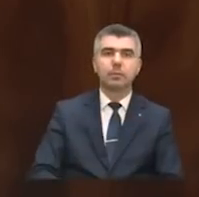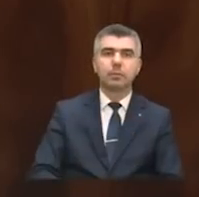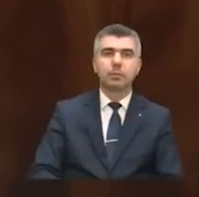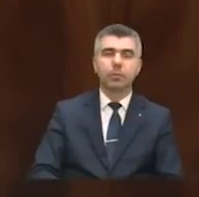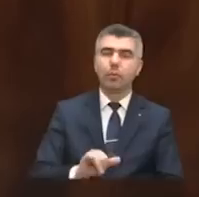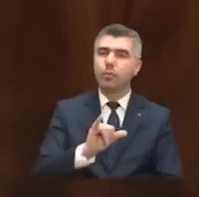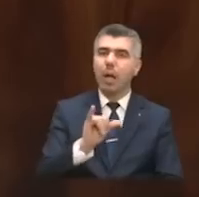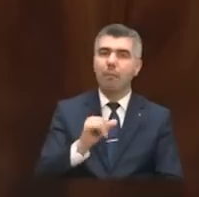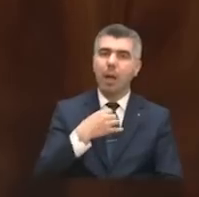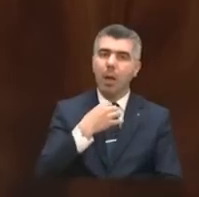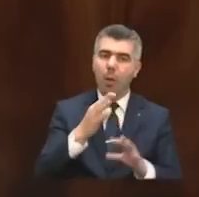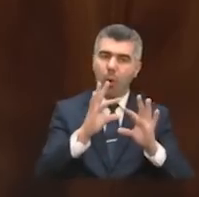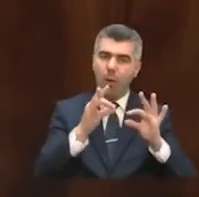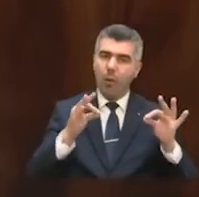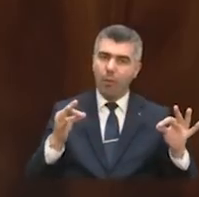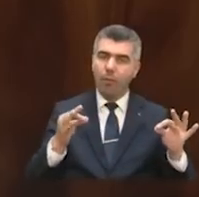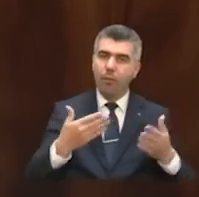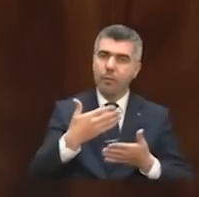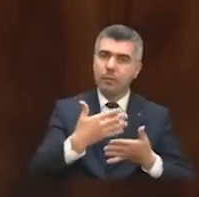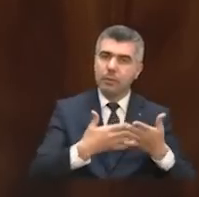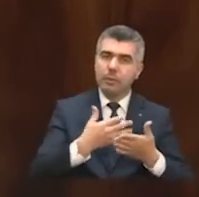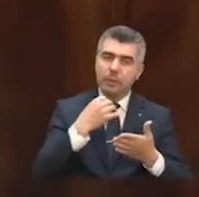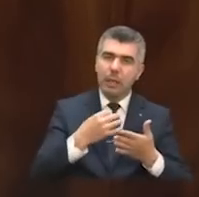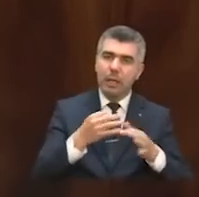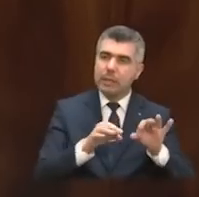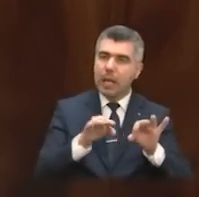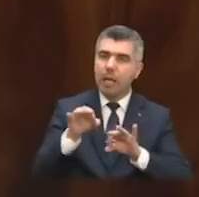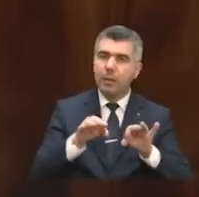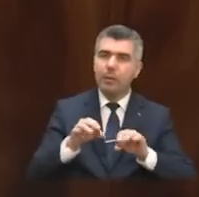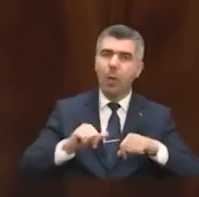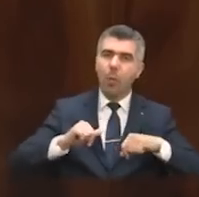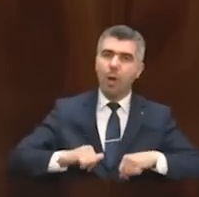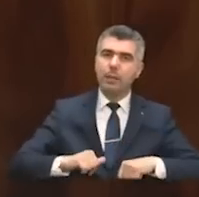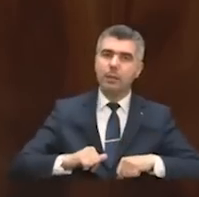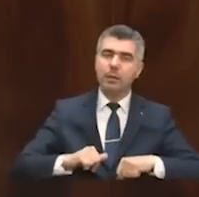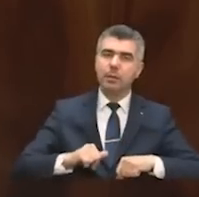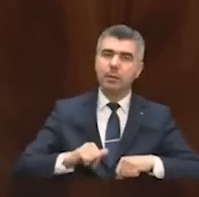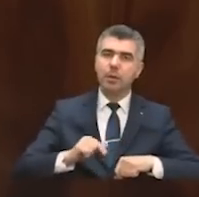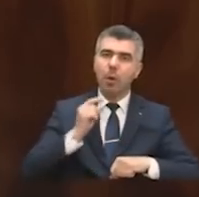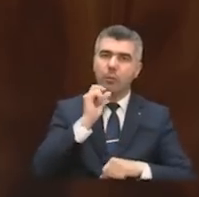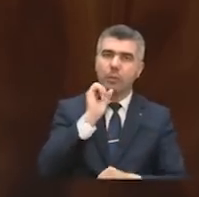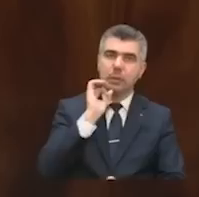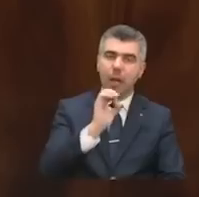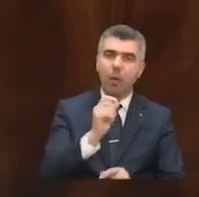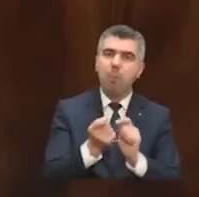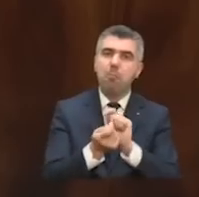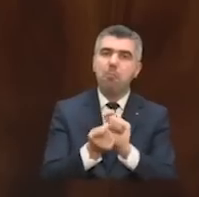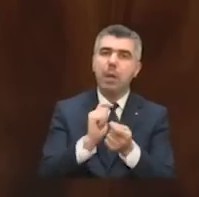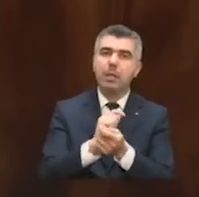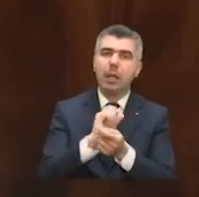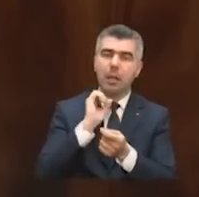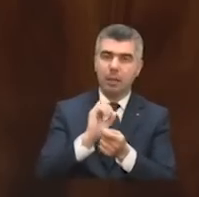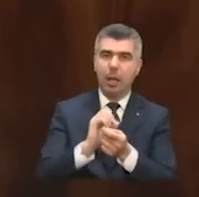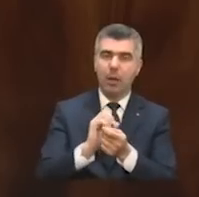من هذا الشيء اللي غنتكلم عليه ولا اللي في الجلسة الاستراتيجية ديال السيد الوزير ما كيغياش بند من